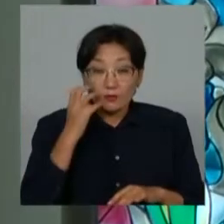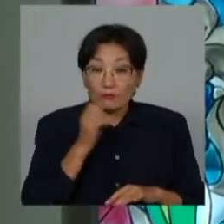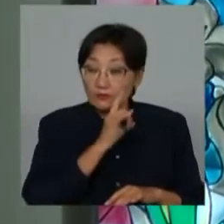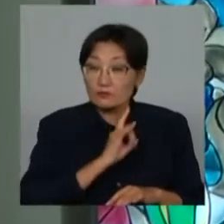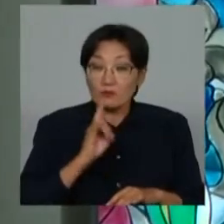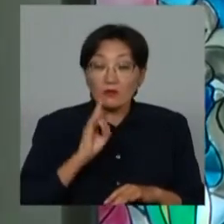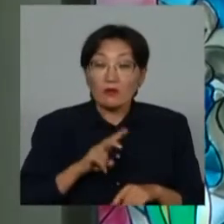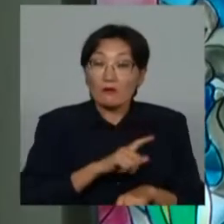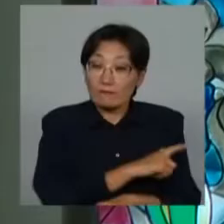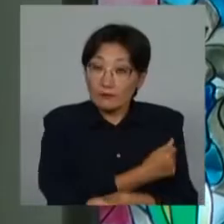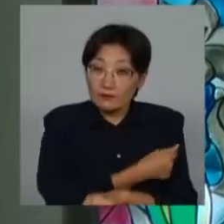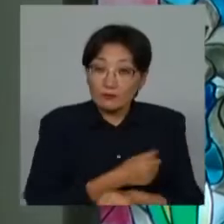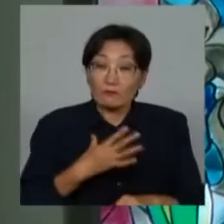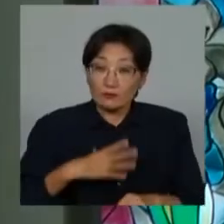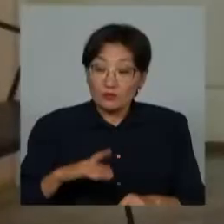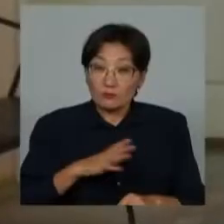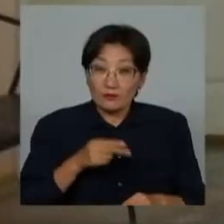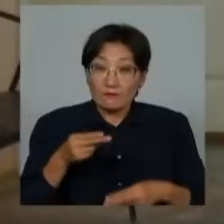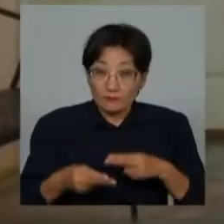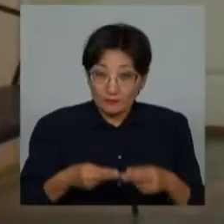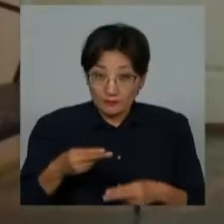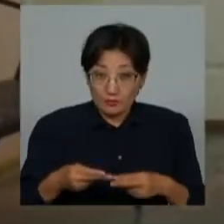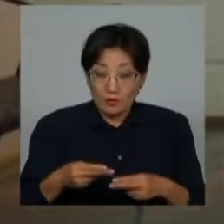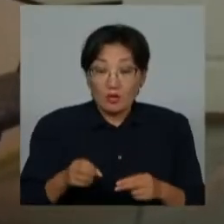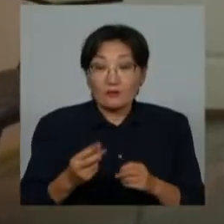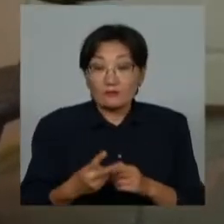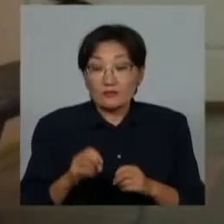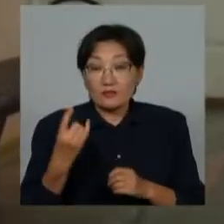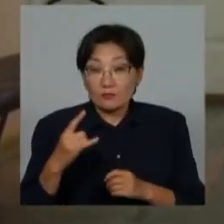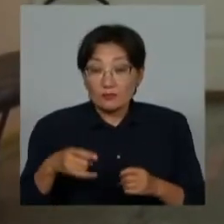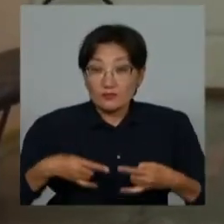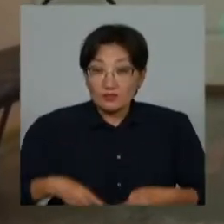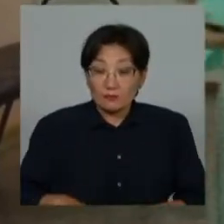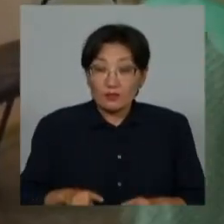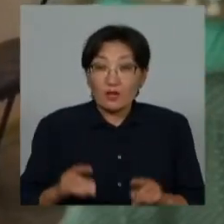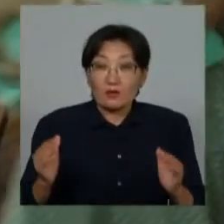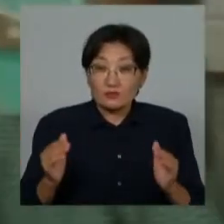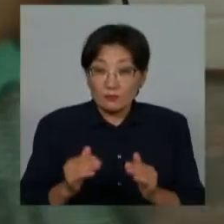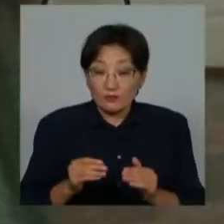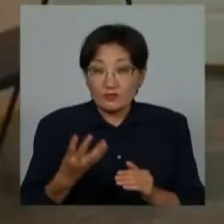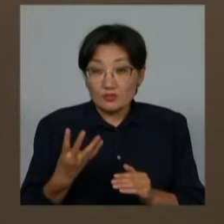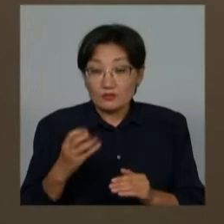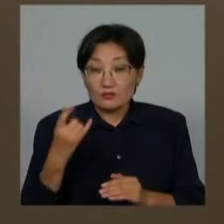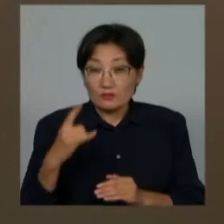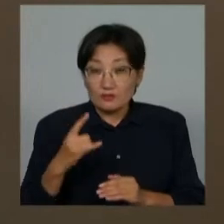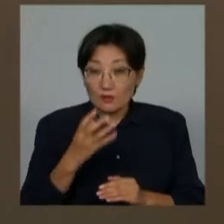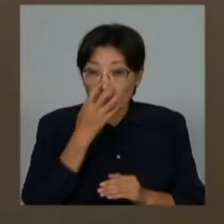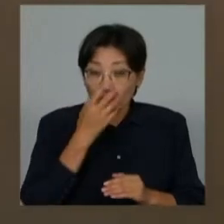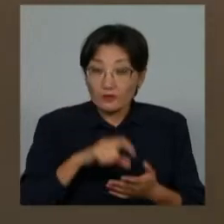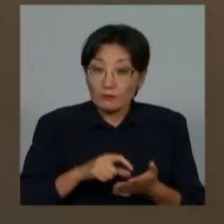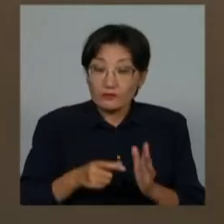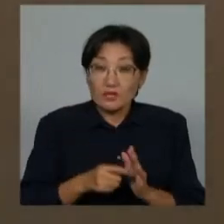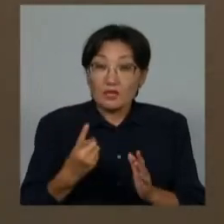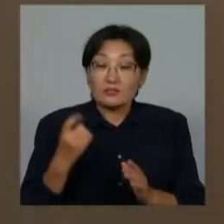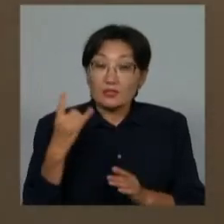врачам пришлось сделать кесарево сечение. В итоге 12 детей родились недоношенными, 4 малышей в реанимации,